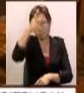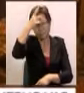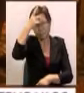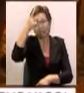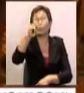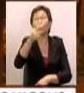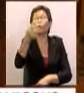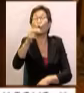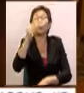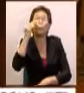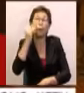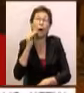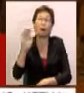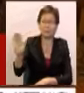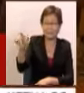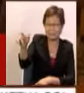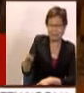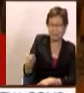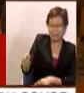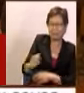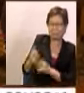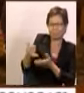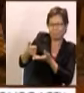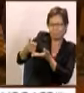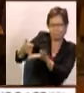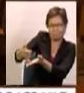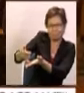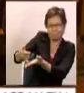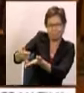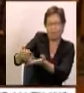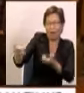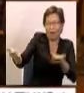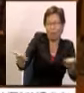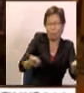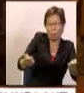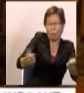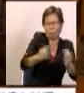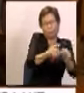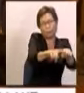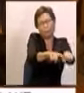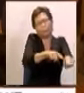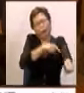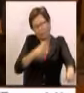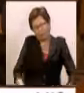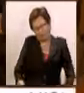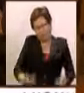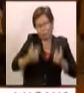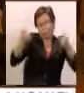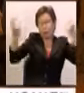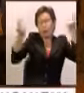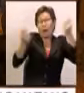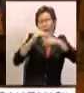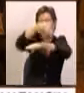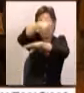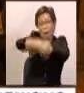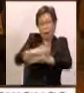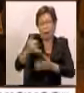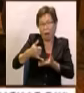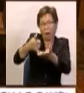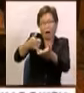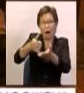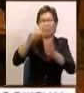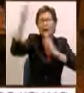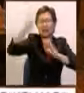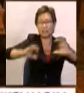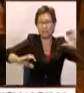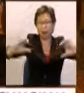Mohamad apabila beliau bakal dianugerahkan anugerah otomotif sepanjang hayat. Ia sempena Malam Anugerah Malaysia Car of the